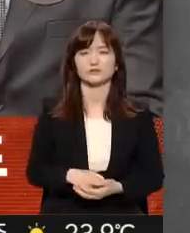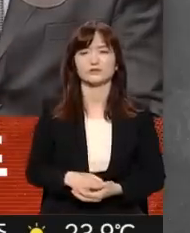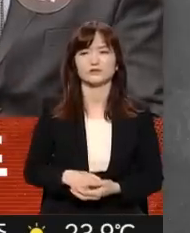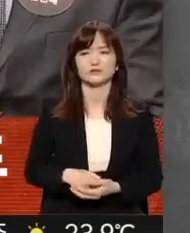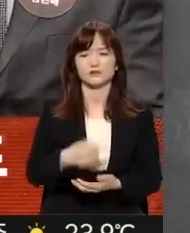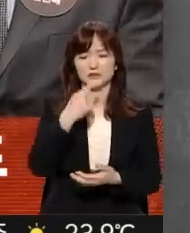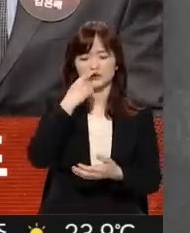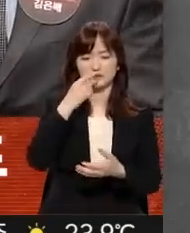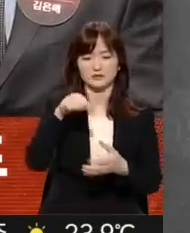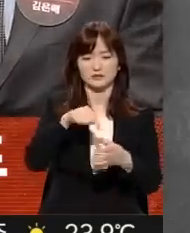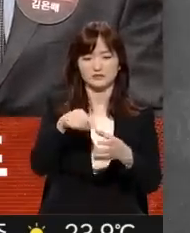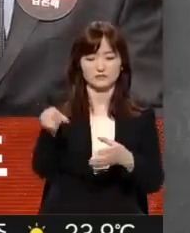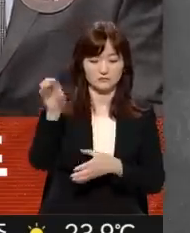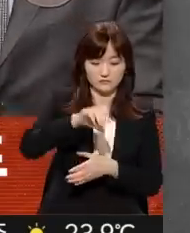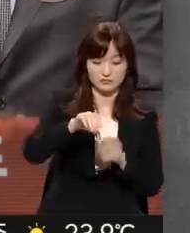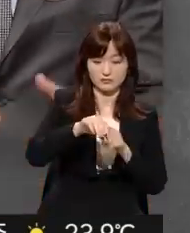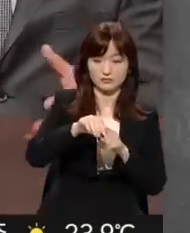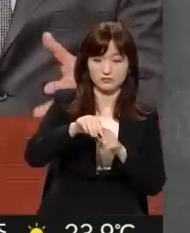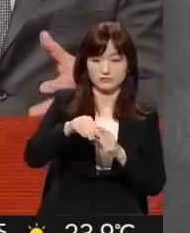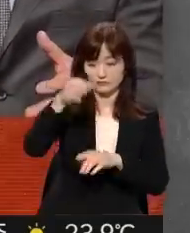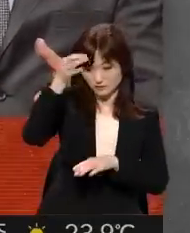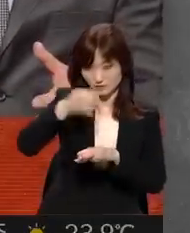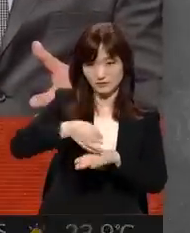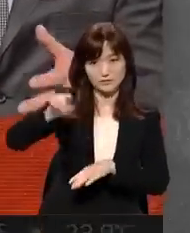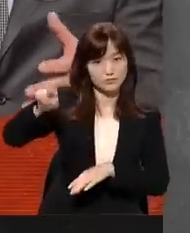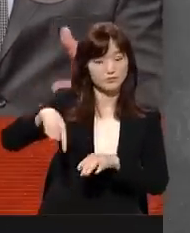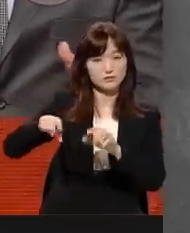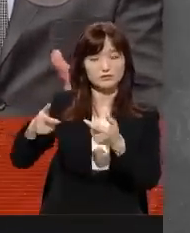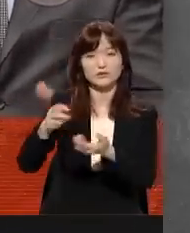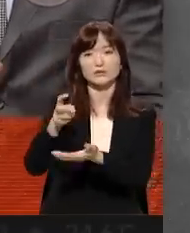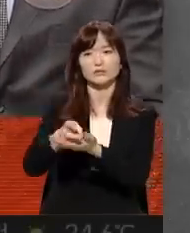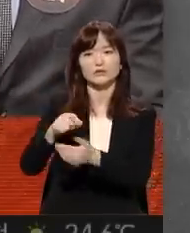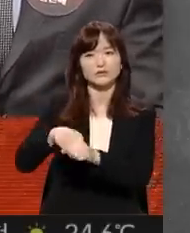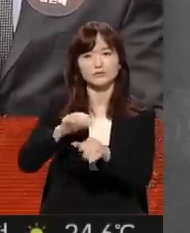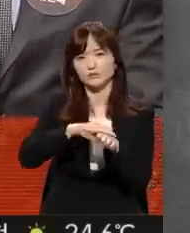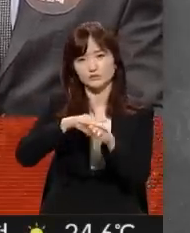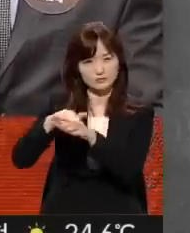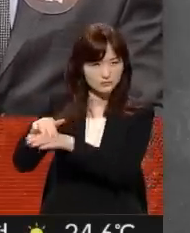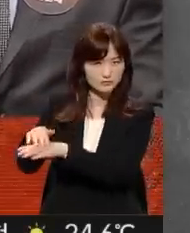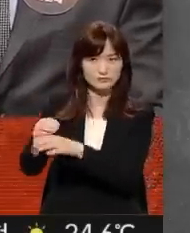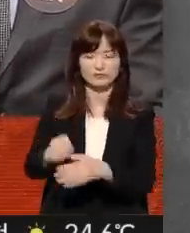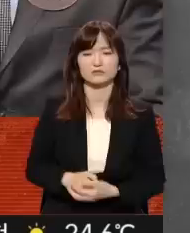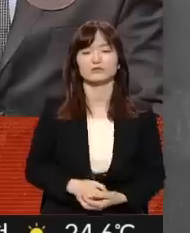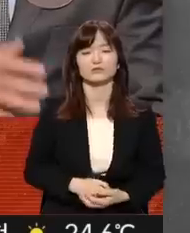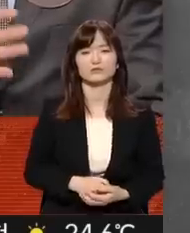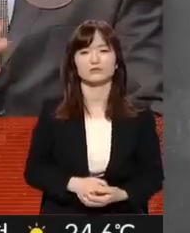남자는 사과를 오지 않은 거예요. 그러니까 법적 처벌 받는 건 둘째로 하고 일단은